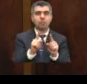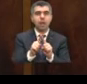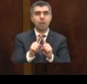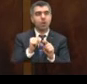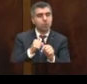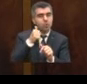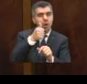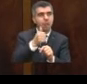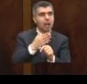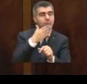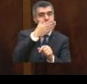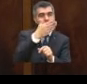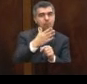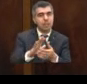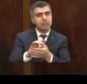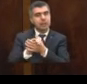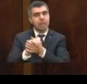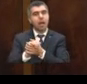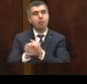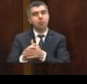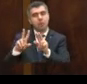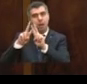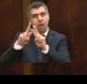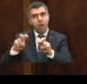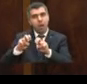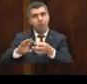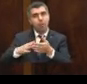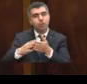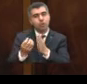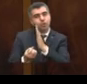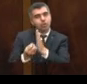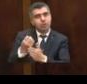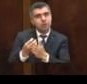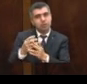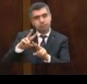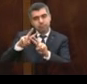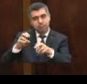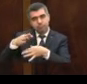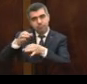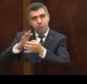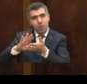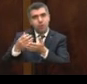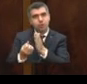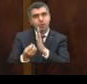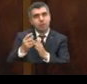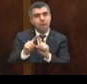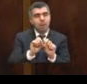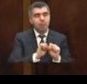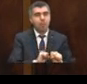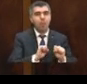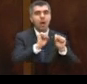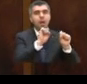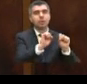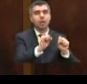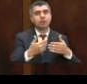قوامه التضامن والتكافل والبحث والابتكار وتطوير القدرات للانخراط الجماعي من أجل مواجهة تحديات